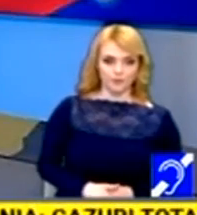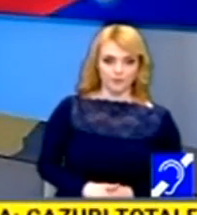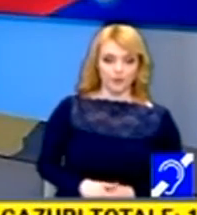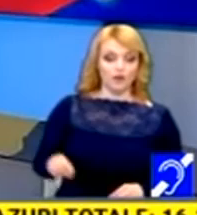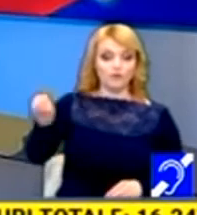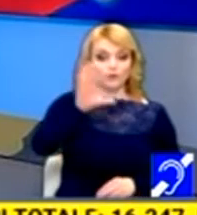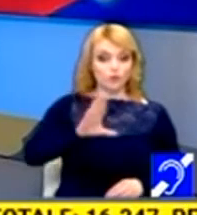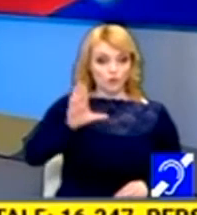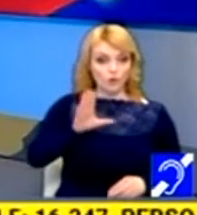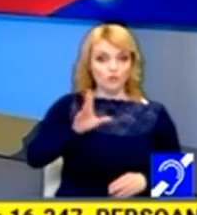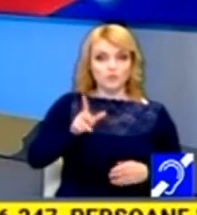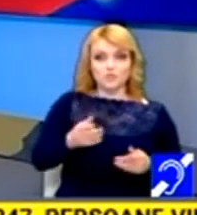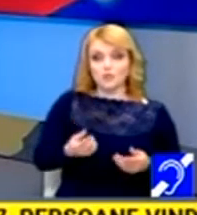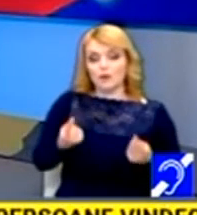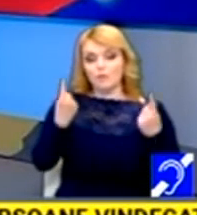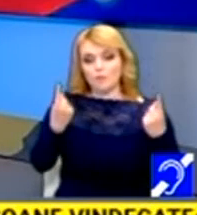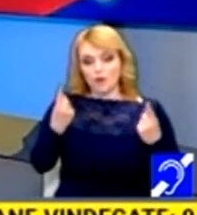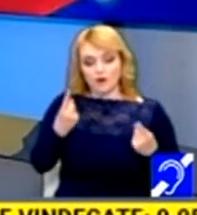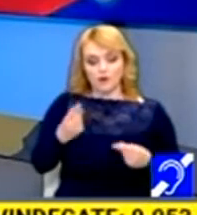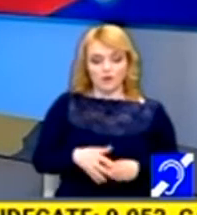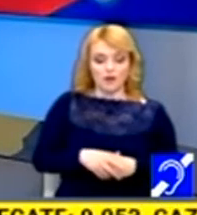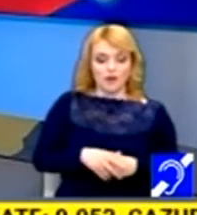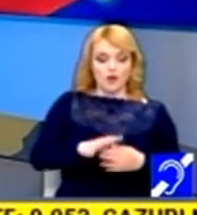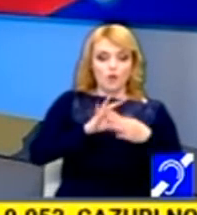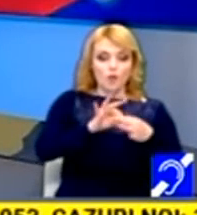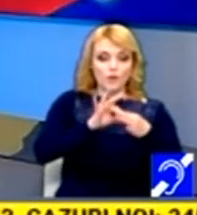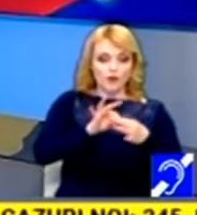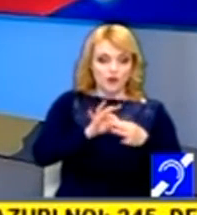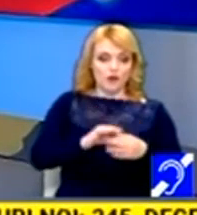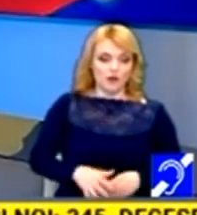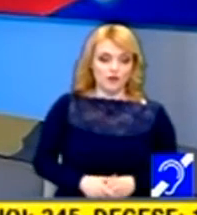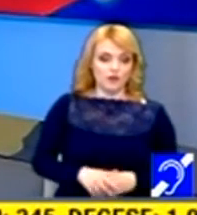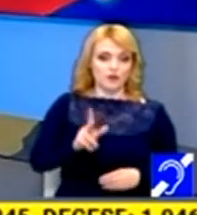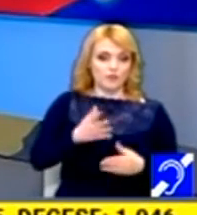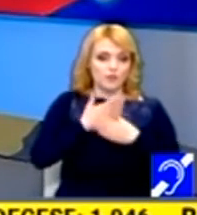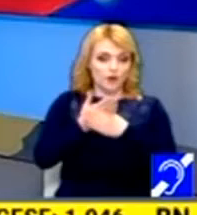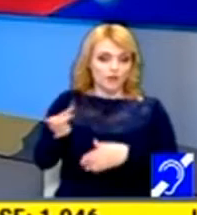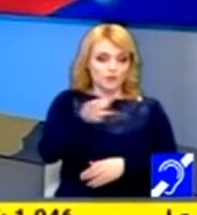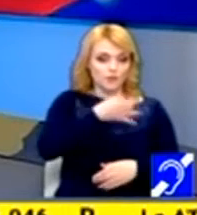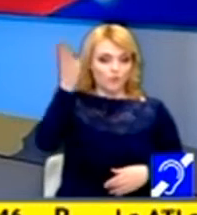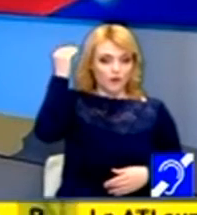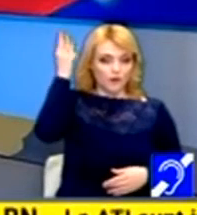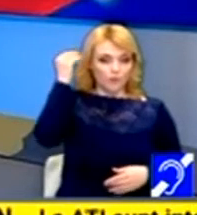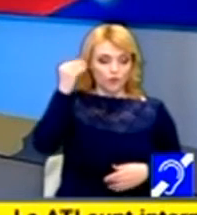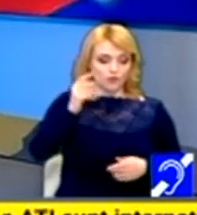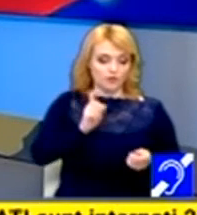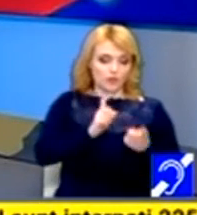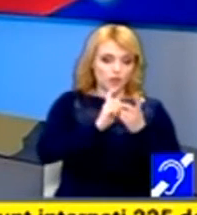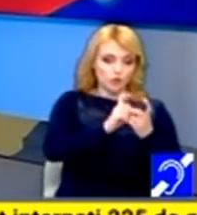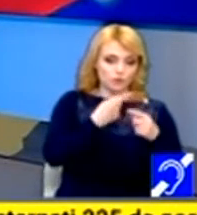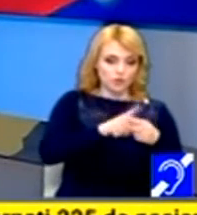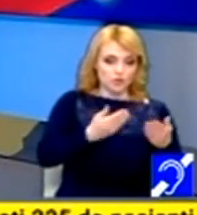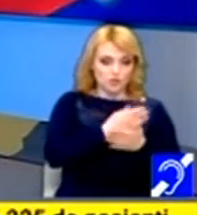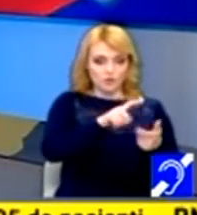Uniunea Europeană este cel mai mare susținător și partener al Republicii Moldova în lupta împotriva COVID-19. Declarația îi